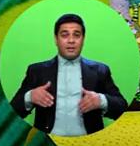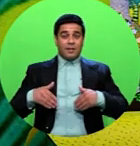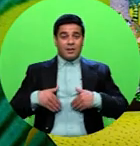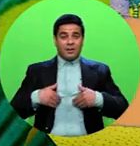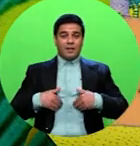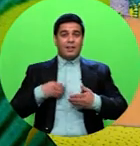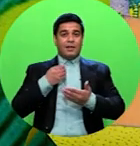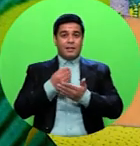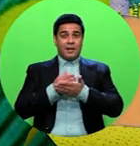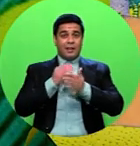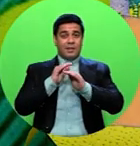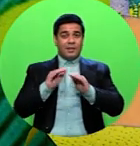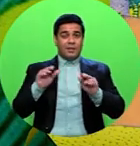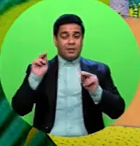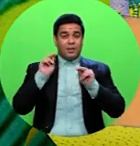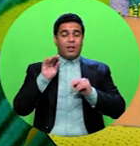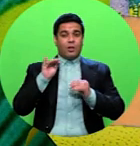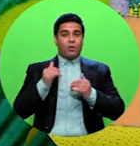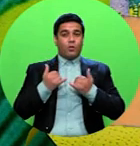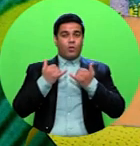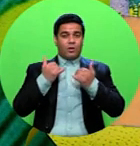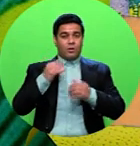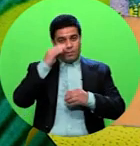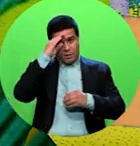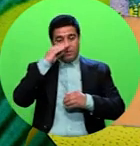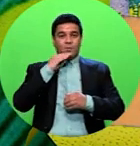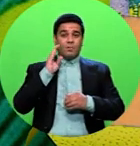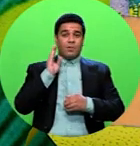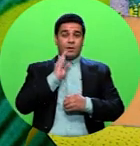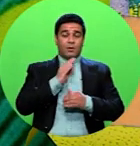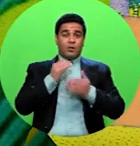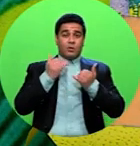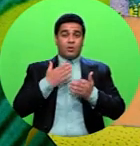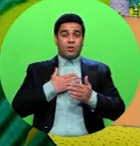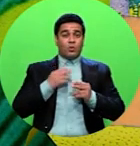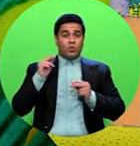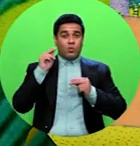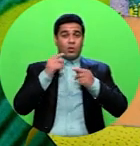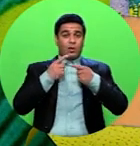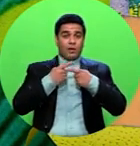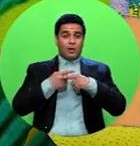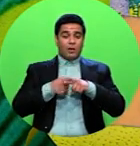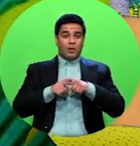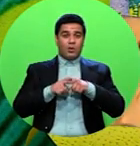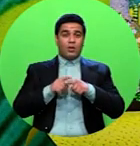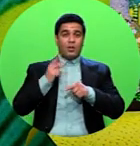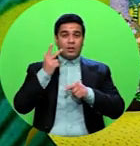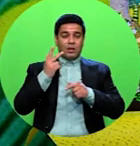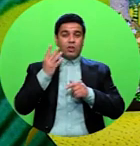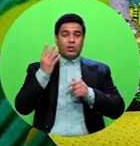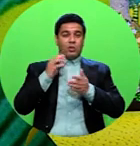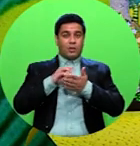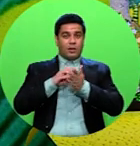Здравствуйте, дорогие ребята и уважаемые взрослые! Сегодня у нас урок по технологии в